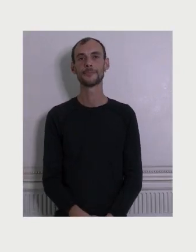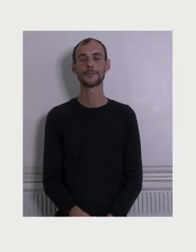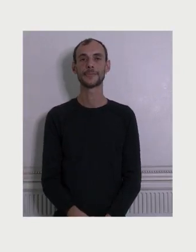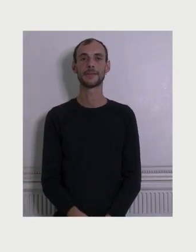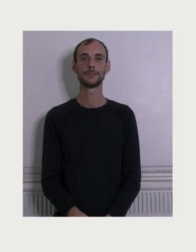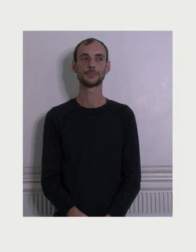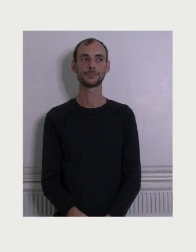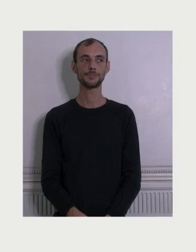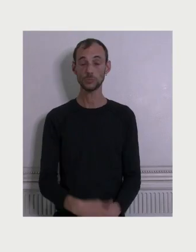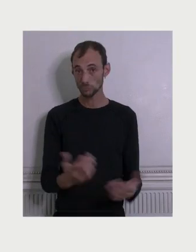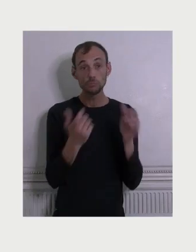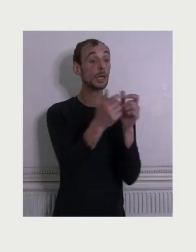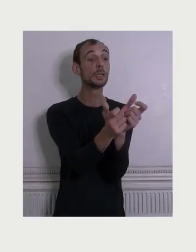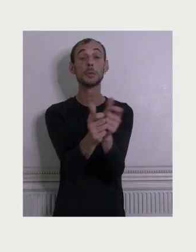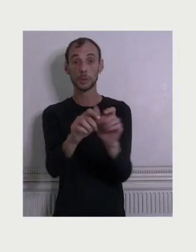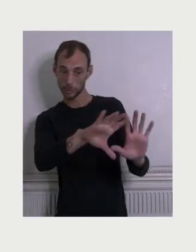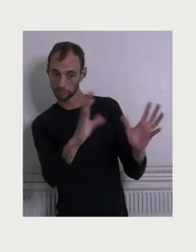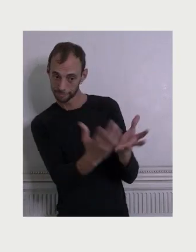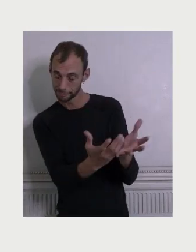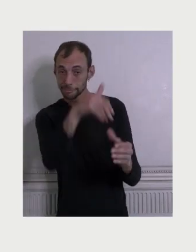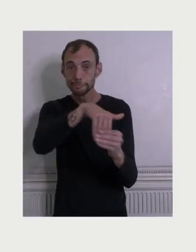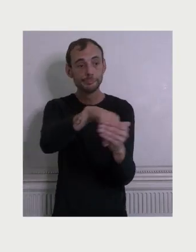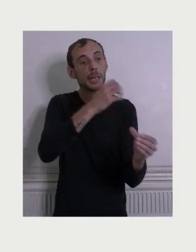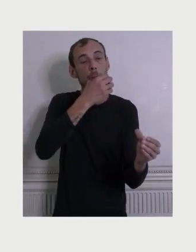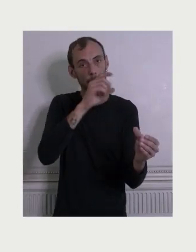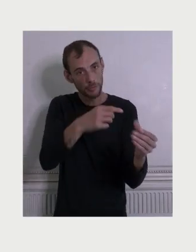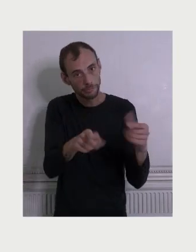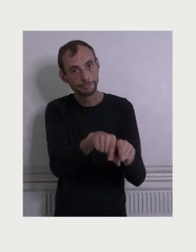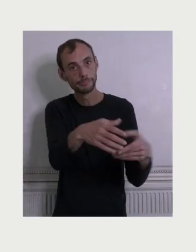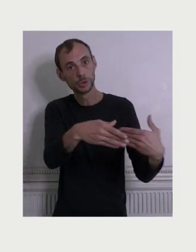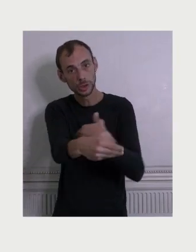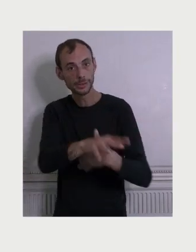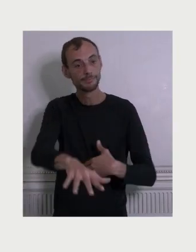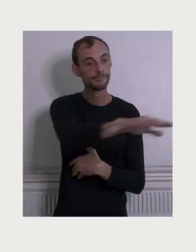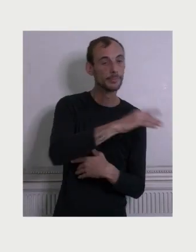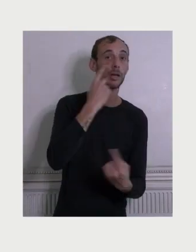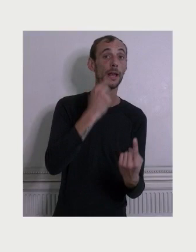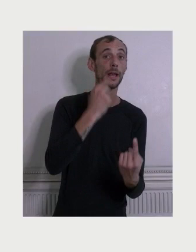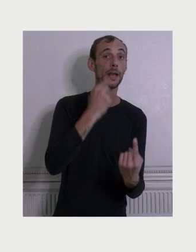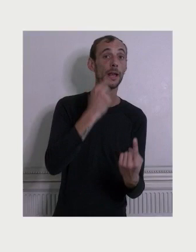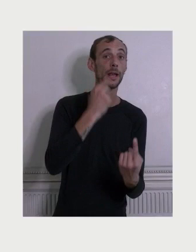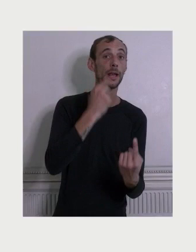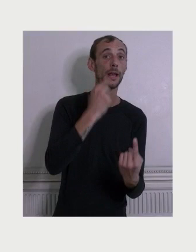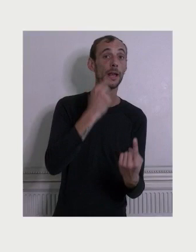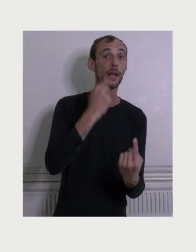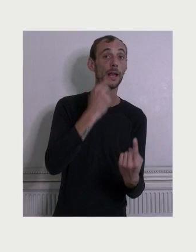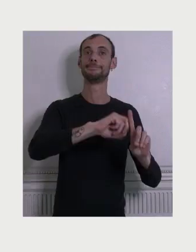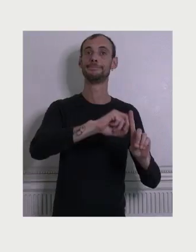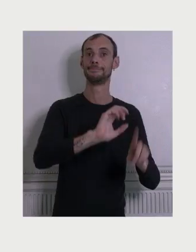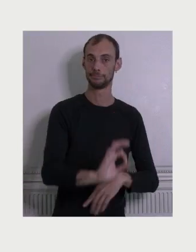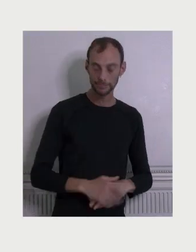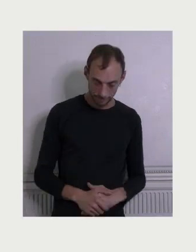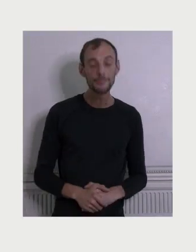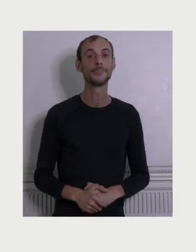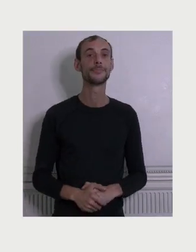quasiment plus qu'à 5 ou 10%. Je regarde Sophie, je ne sais plus où Jean-Jacques. On est à 5 ou 10%, je crois. 10% de la